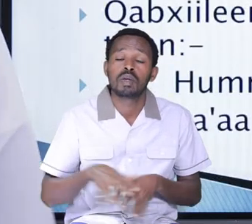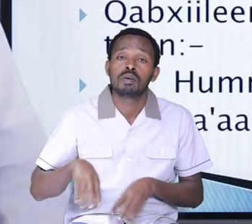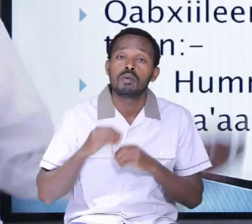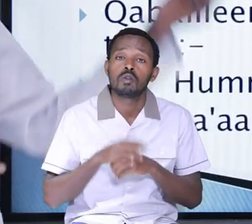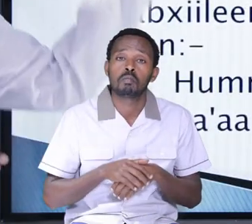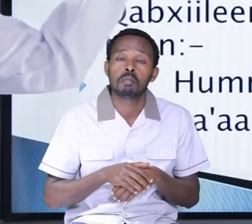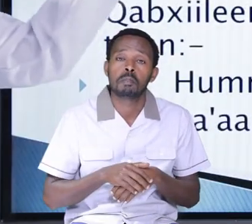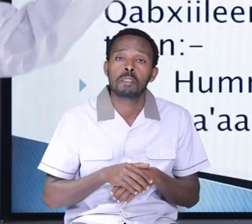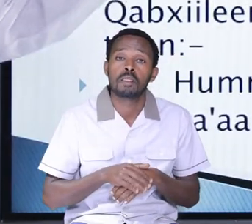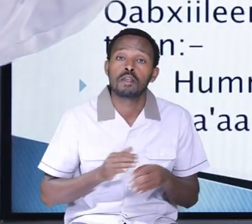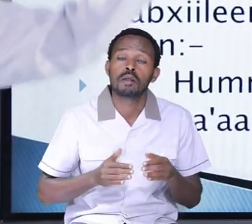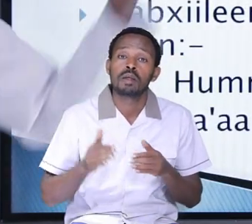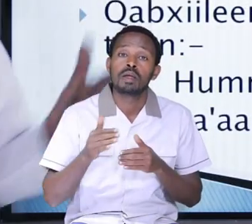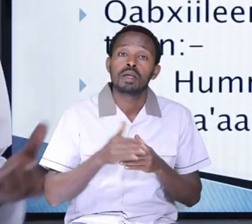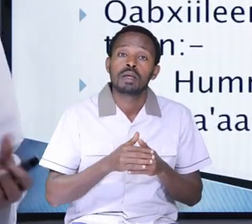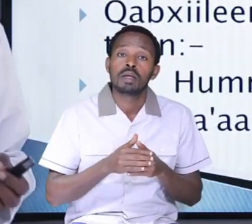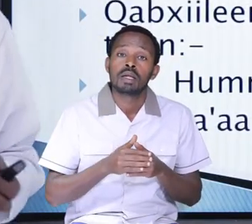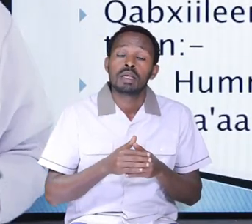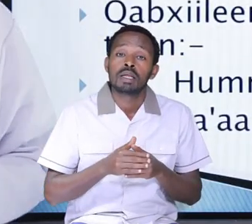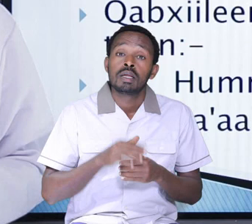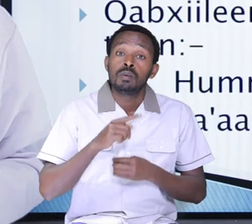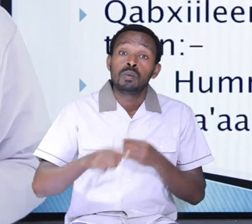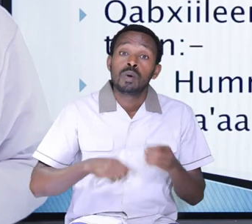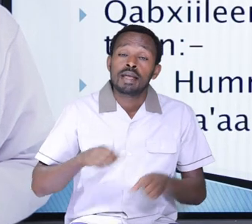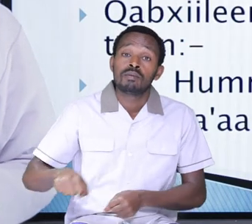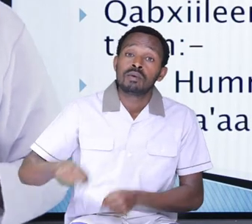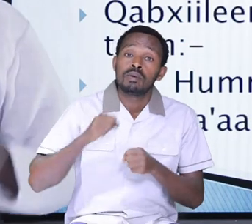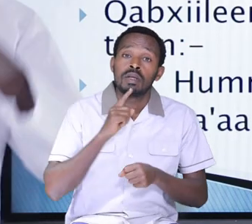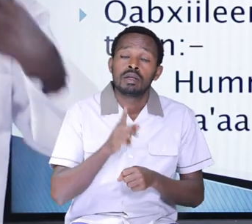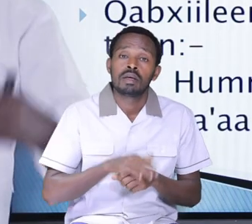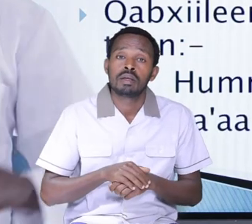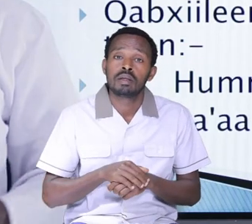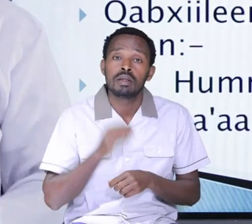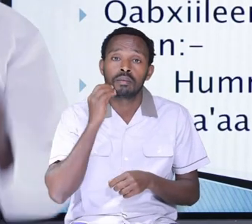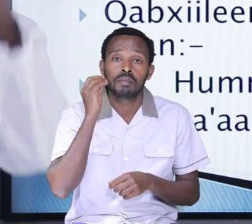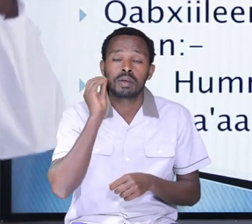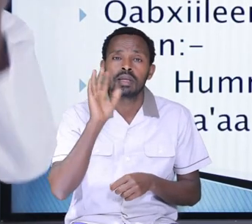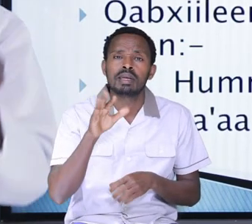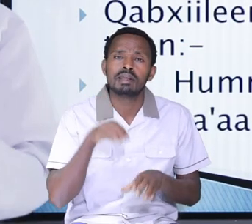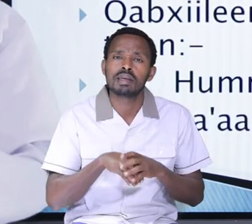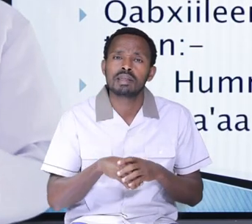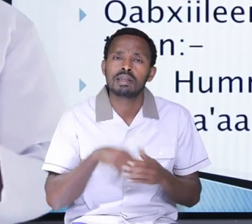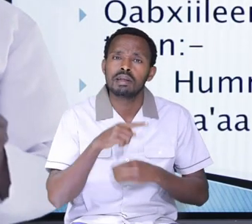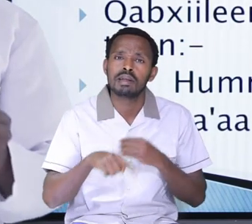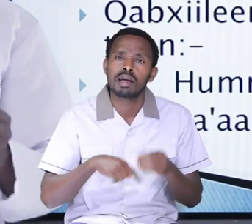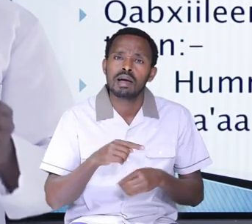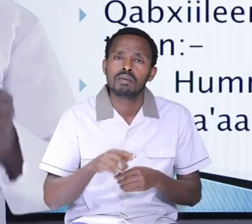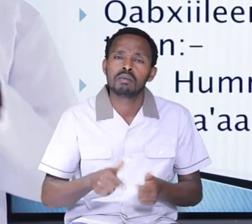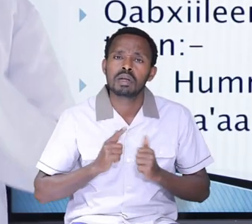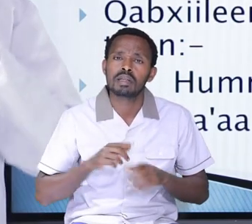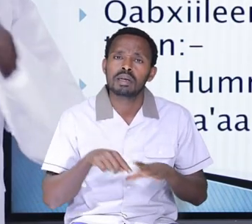Barattoota itti aanee kan jiru waa'ee fonqolchaati. Mana keessan keessatti yookaan naannoo jiraattan